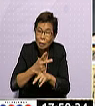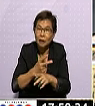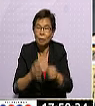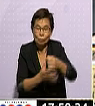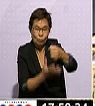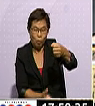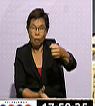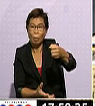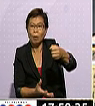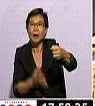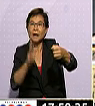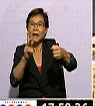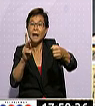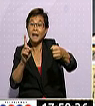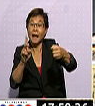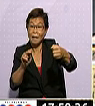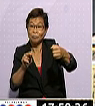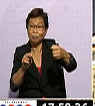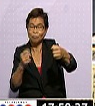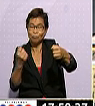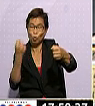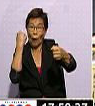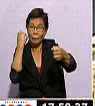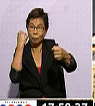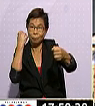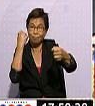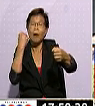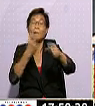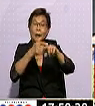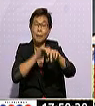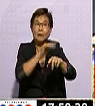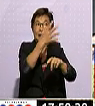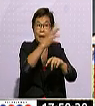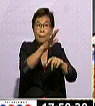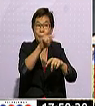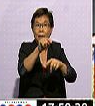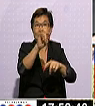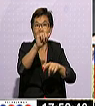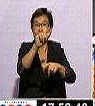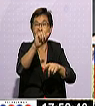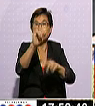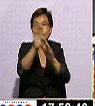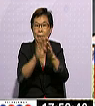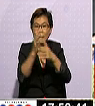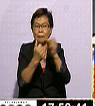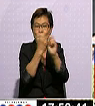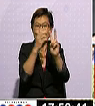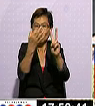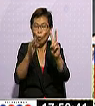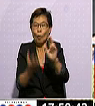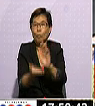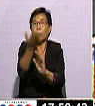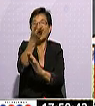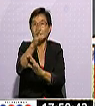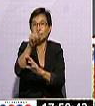peruntukan kepada Kementerian Dalam Negeri akan diperkukuhkan daripada RM15.6 bilion untuk tahun 2019